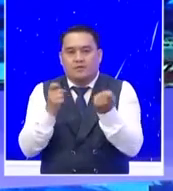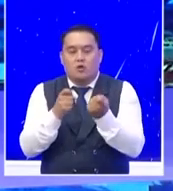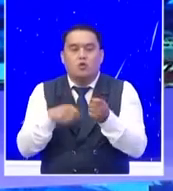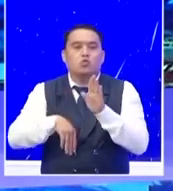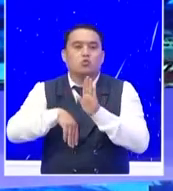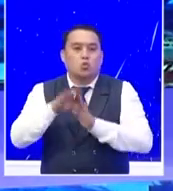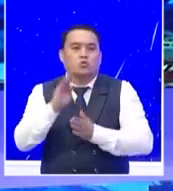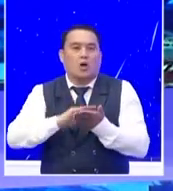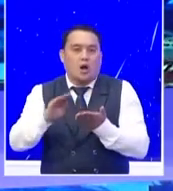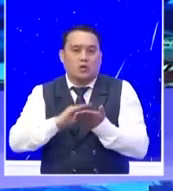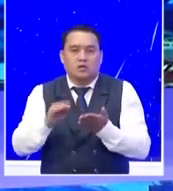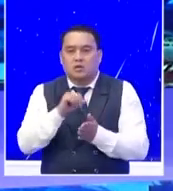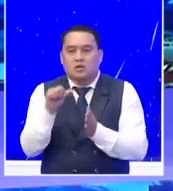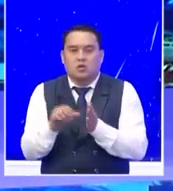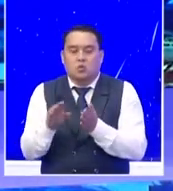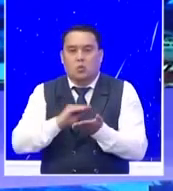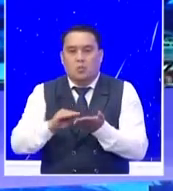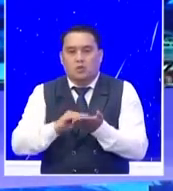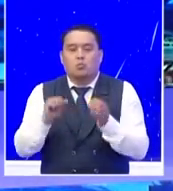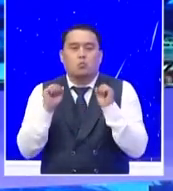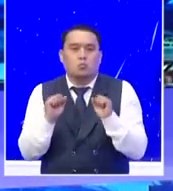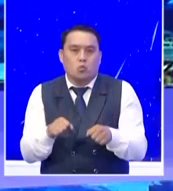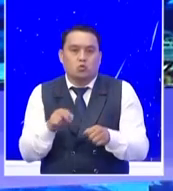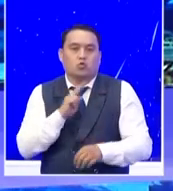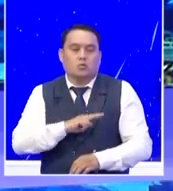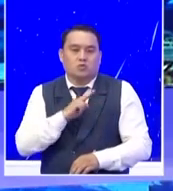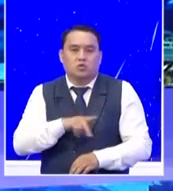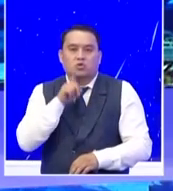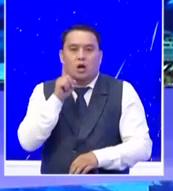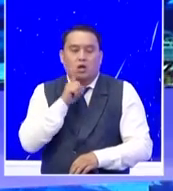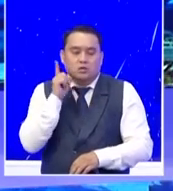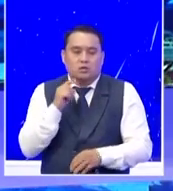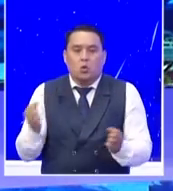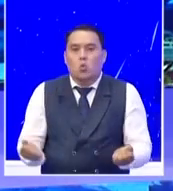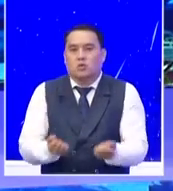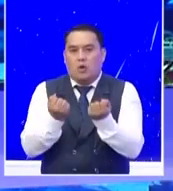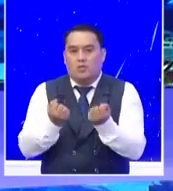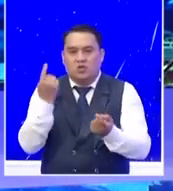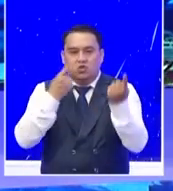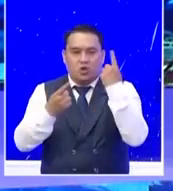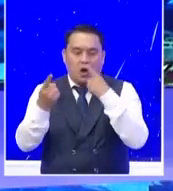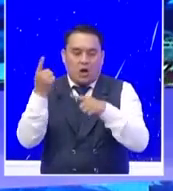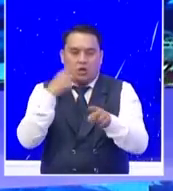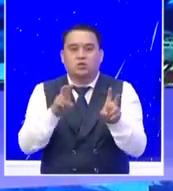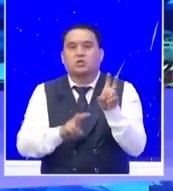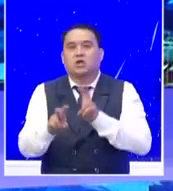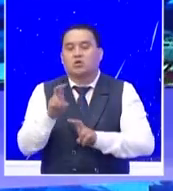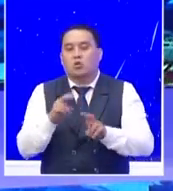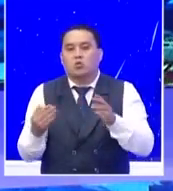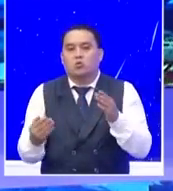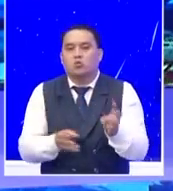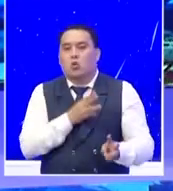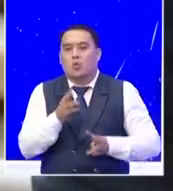түскен жазба және электронды баспасөз құралдарында жұмыс істейтін жас тілшілерді қолдау. Шығармашылық ізденістерін шыңдауға